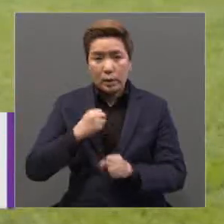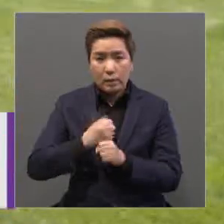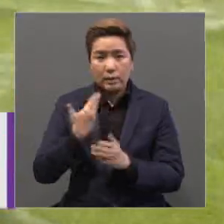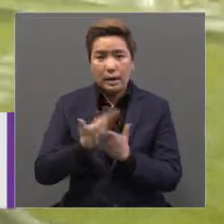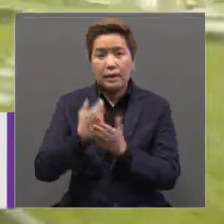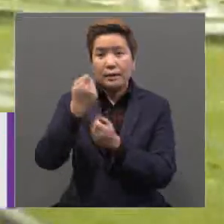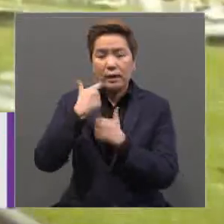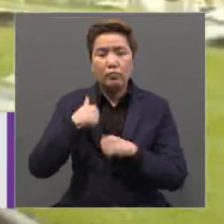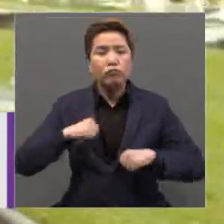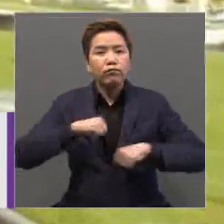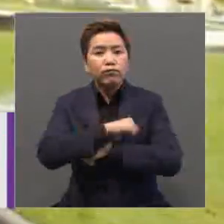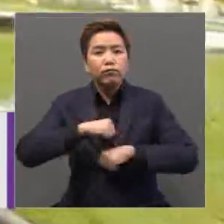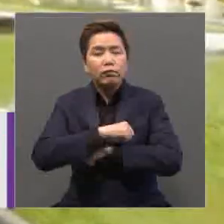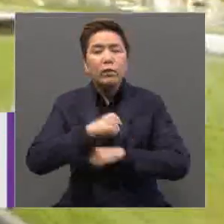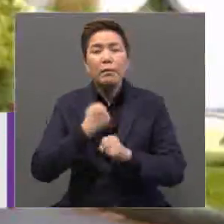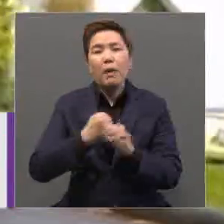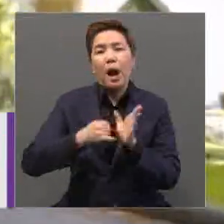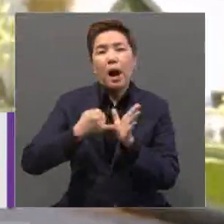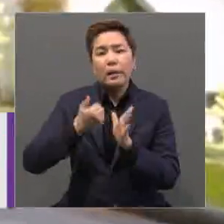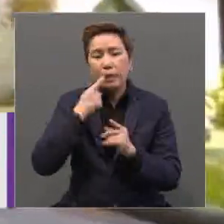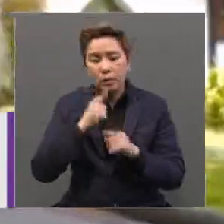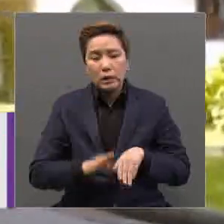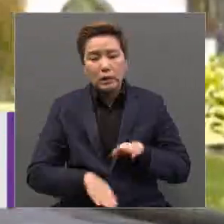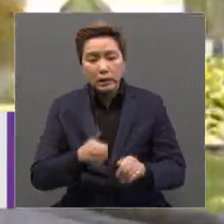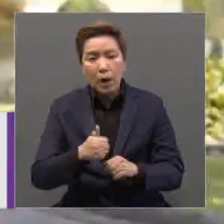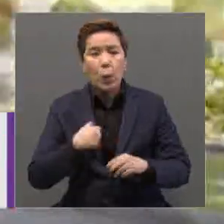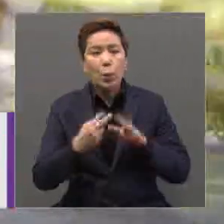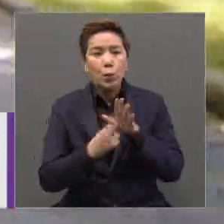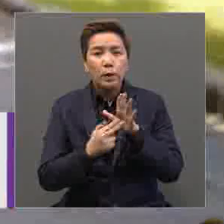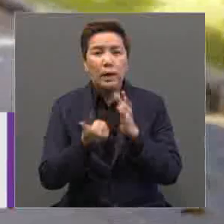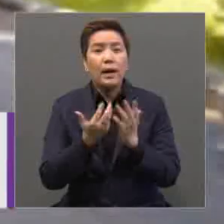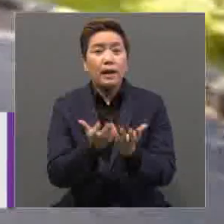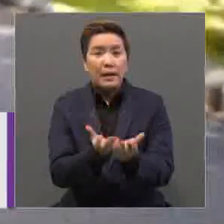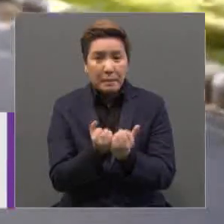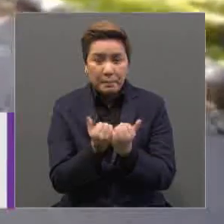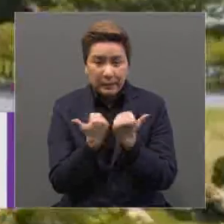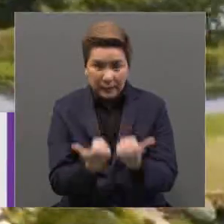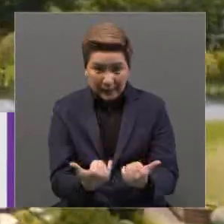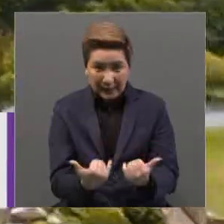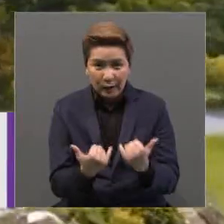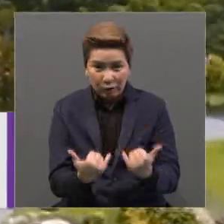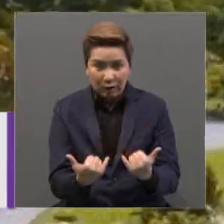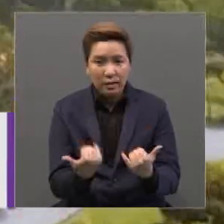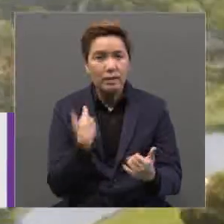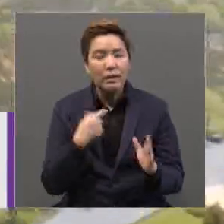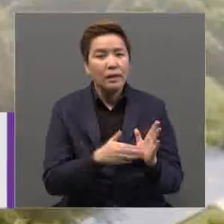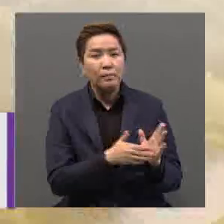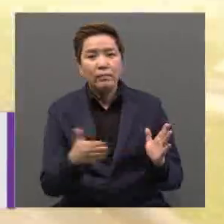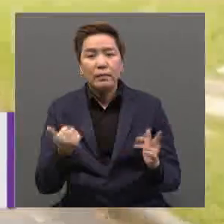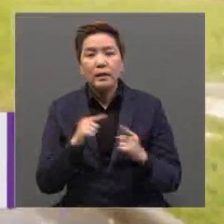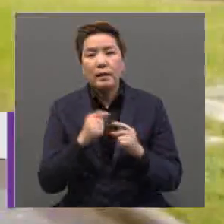ลูกจ้างได้ออกกำลังกายกันอย่างง่ายๆด้วยการเดินแล้วก็วิ่งเปิดรับสมัครแล้วนะคะตั้งแต่ตอนนี้เป็นต้นไปค่ะ